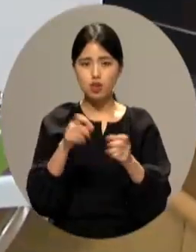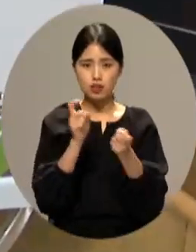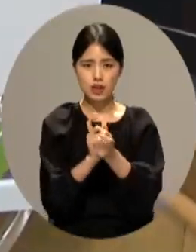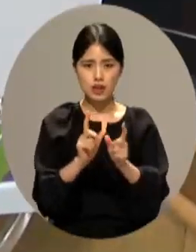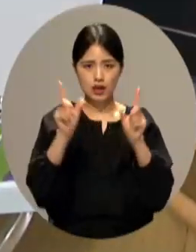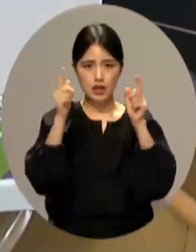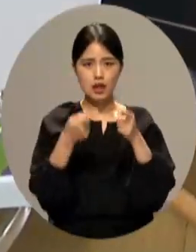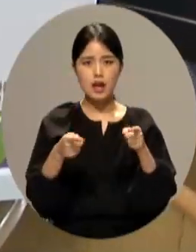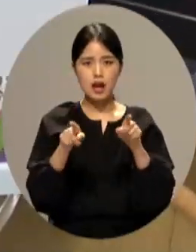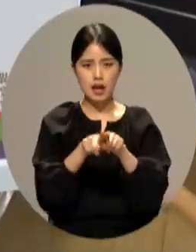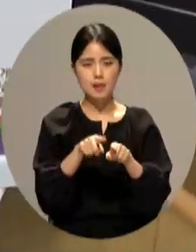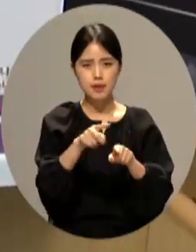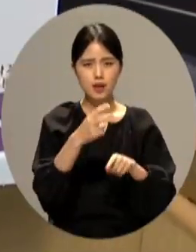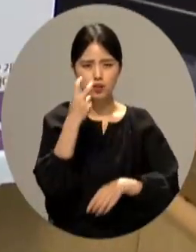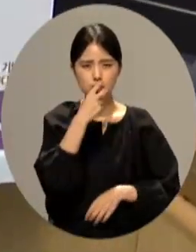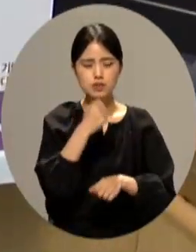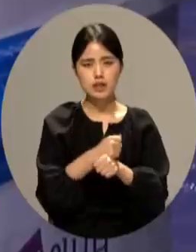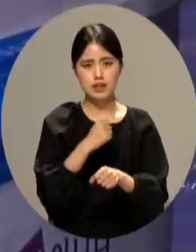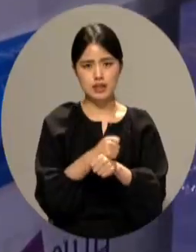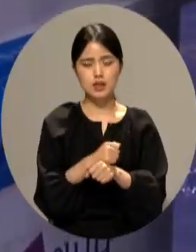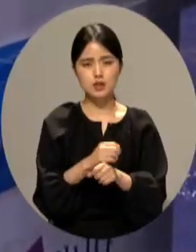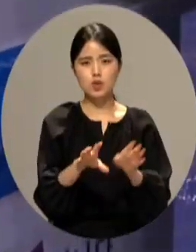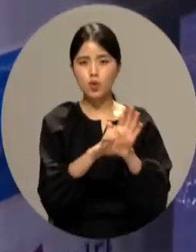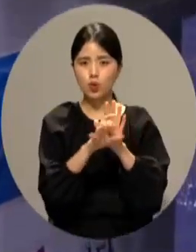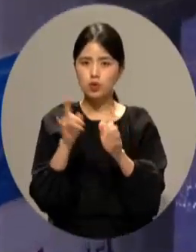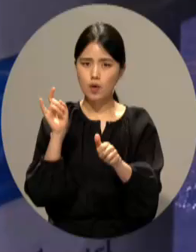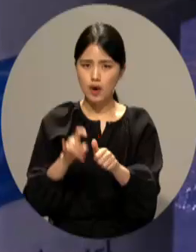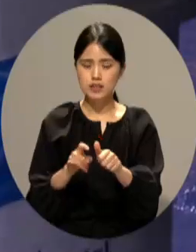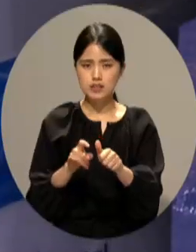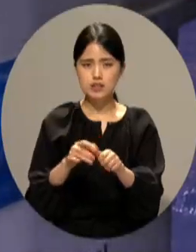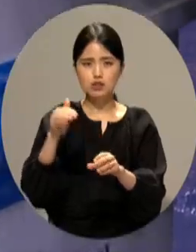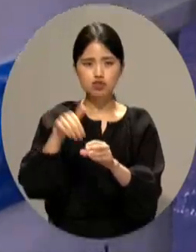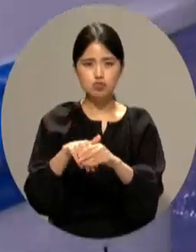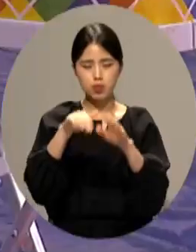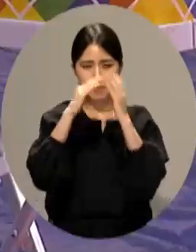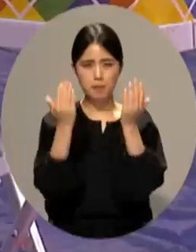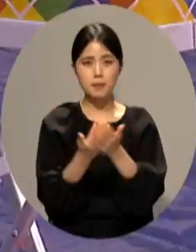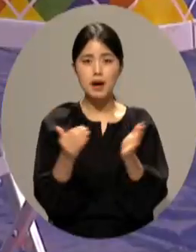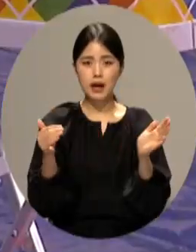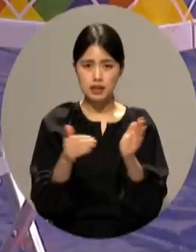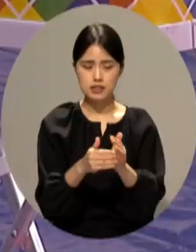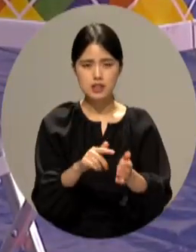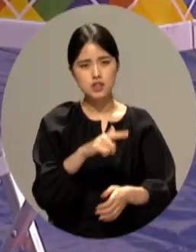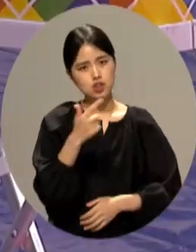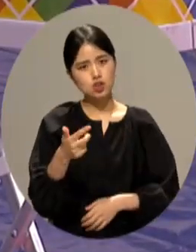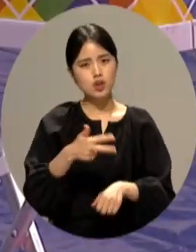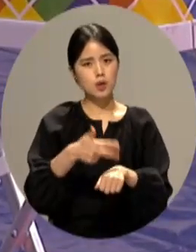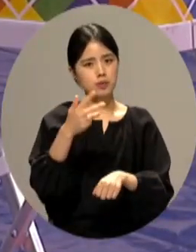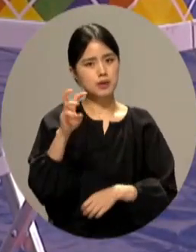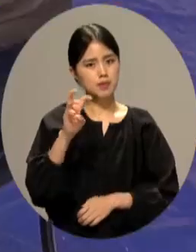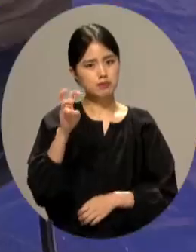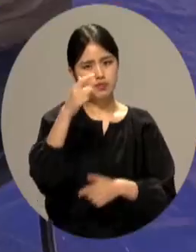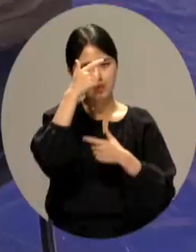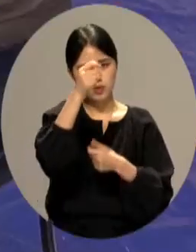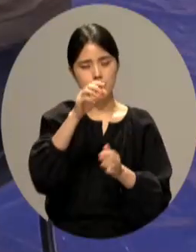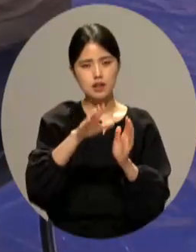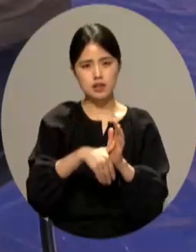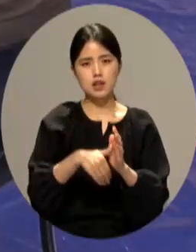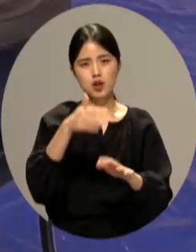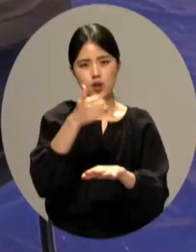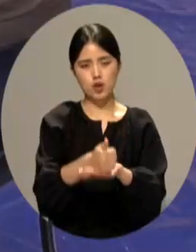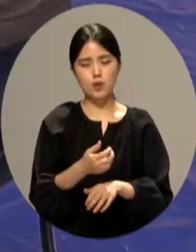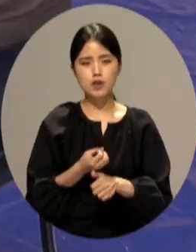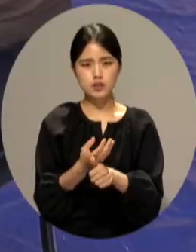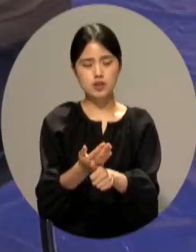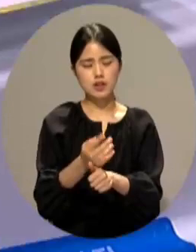공동 출구조사 를 시 시에 코로나 확진 자 투표까지 모두 마감되는 저녁 7시 30분 정각에 결과를 전해